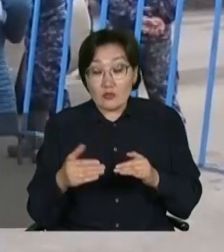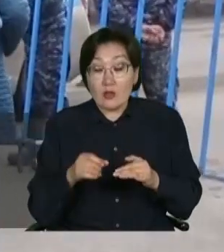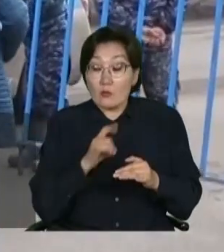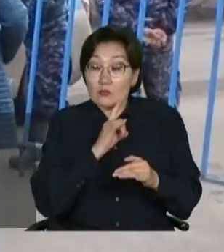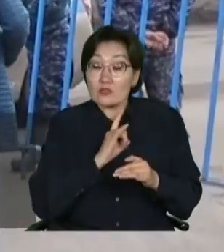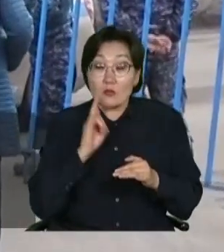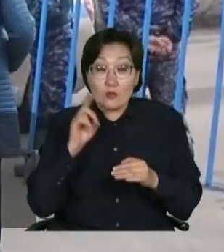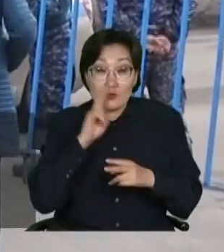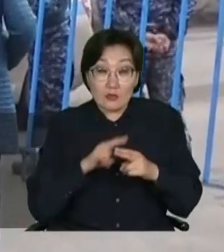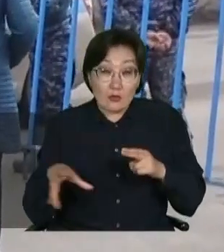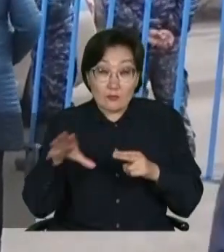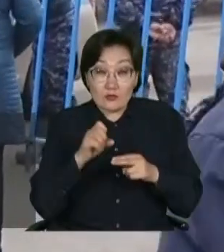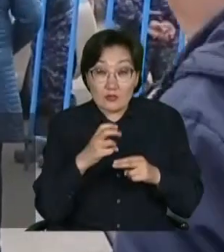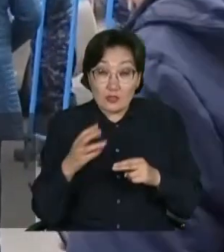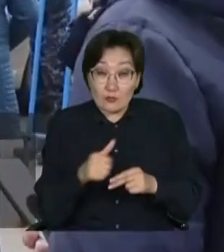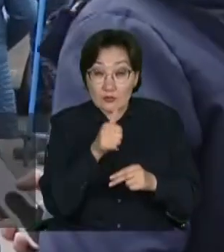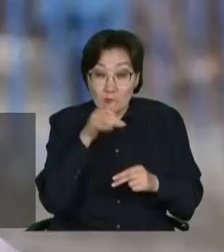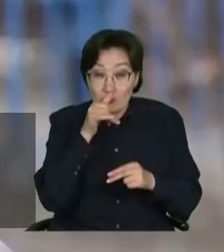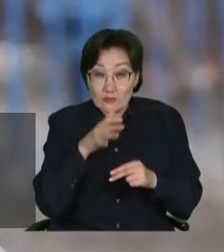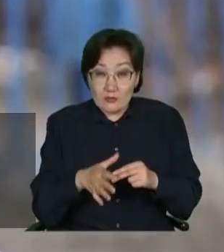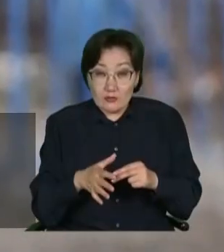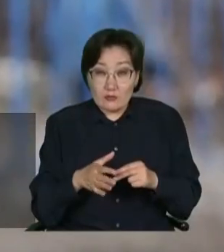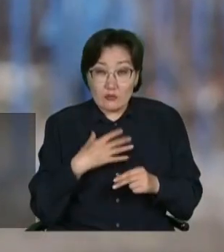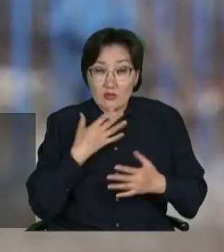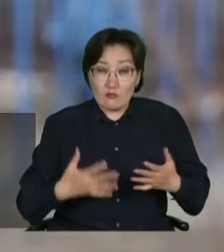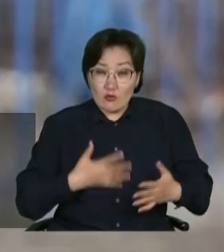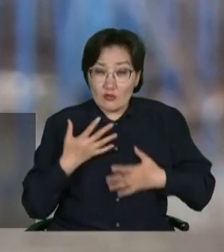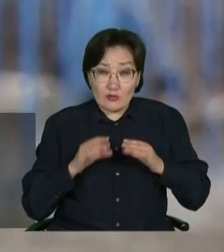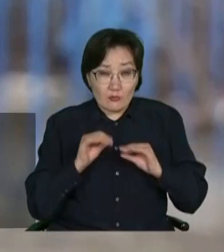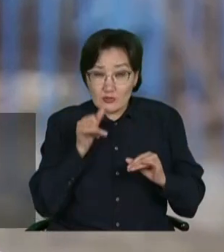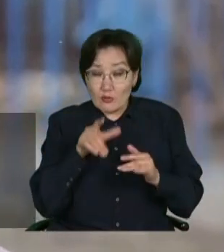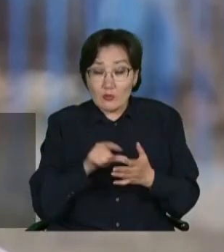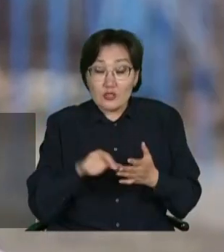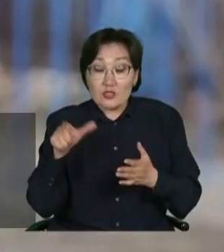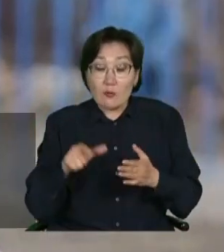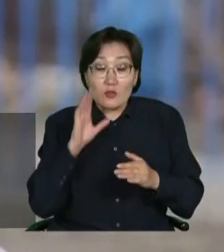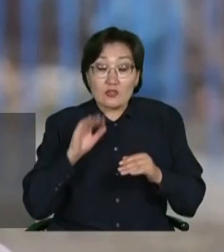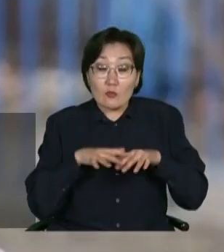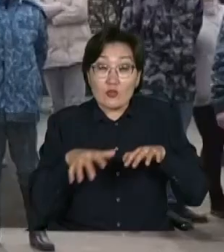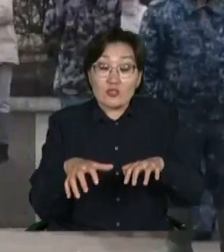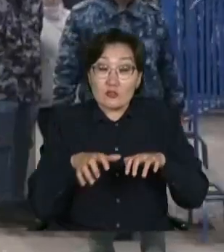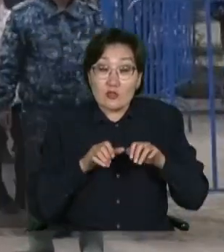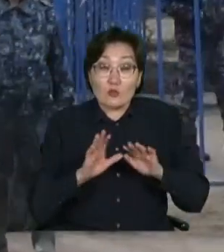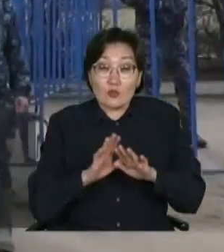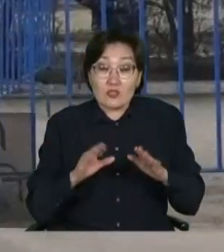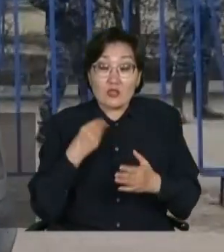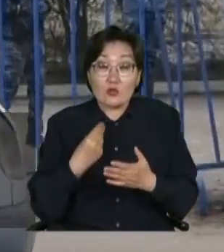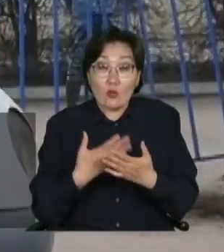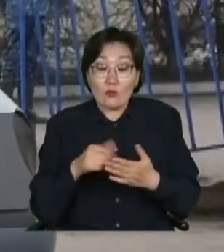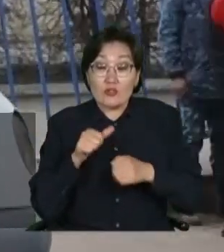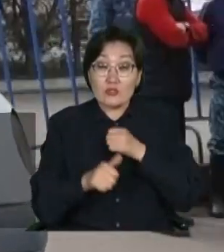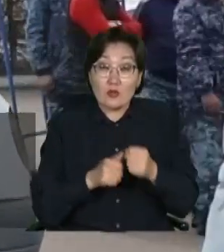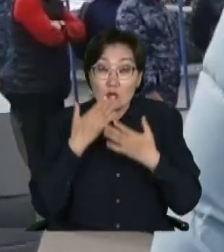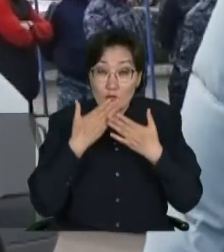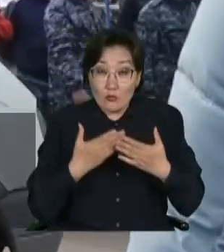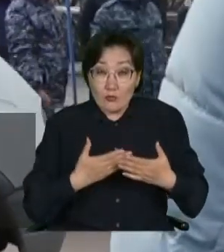Космы, потерявшая все за несколько часов, не может совладать с эмоциями. Пенсионерка говорит, что стихия забрала у нее не только ценности, но и